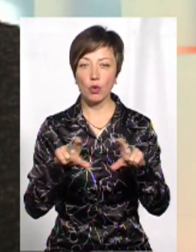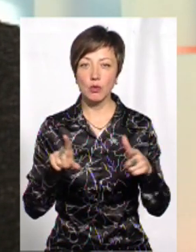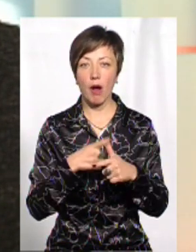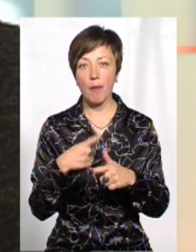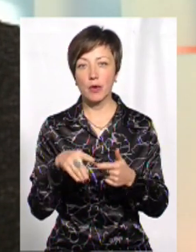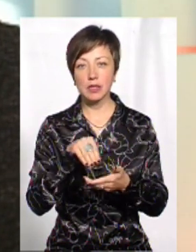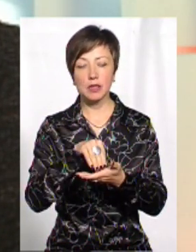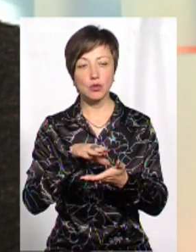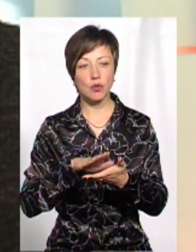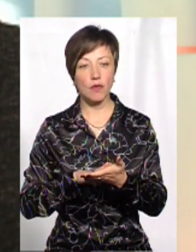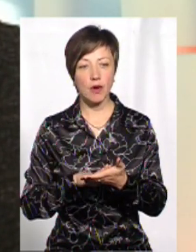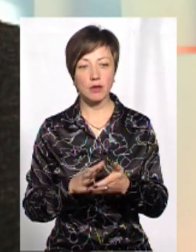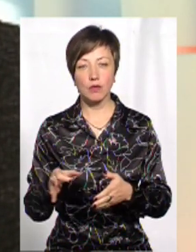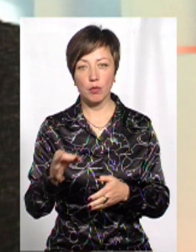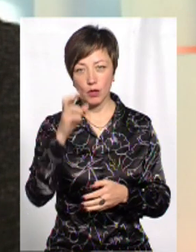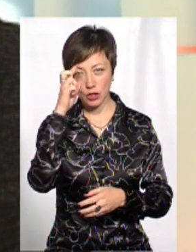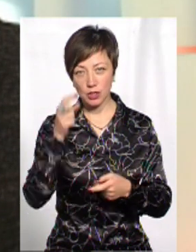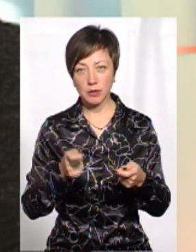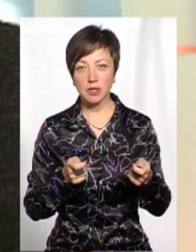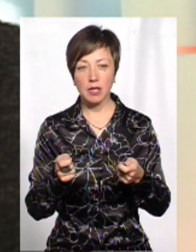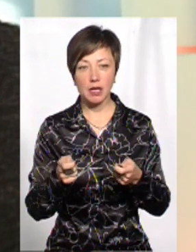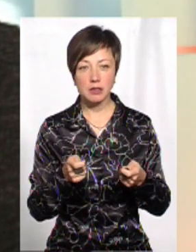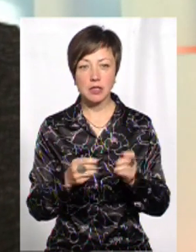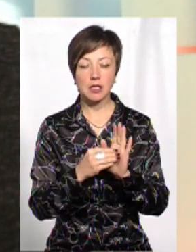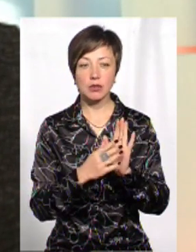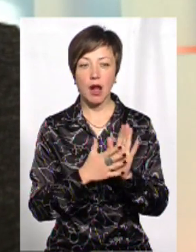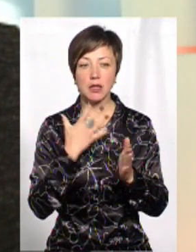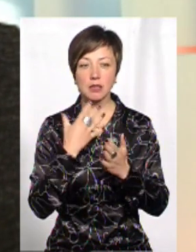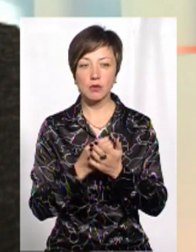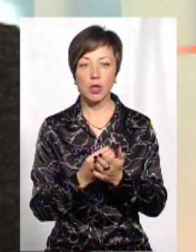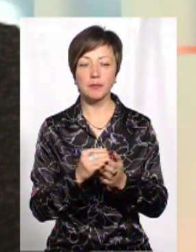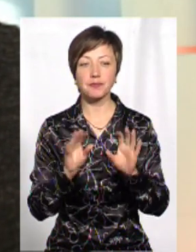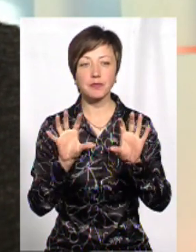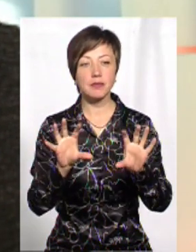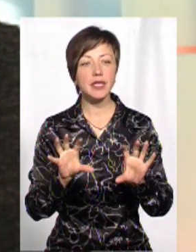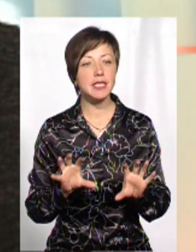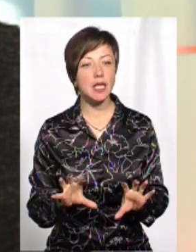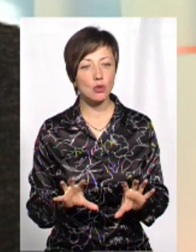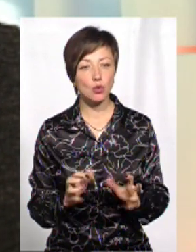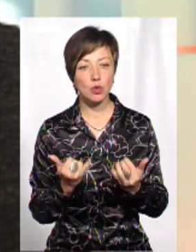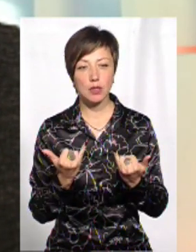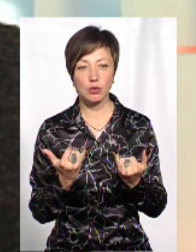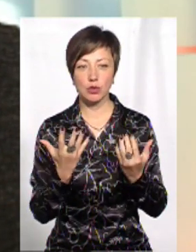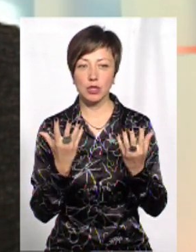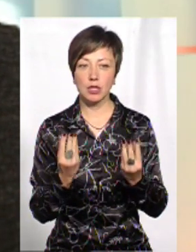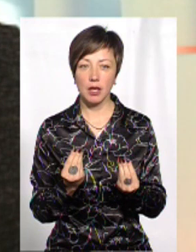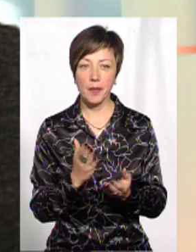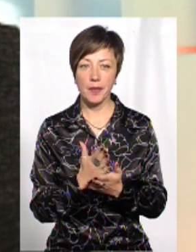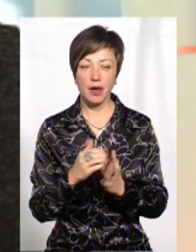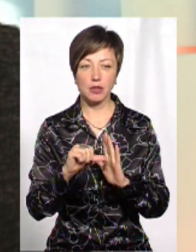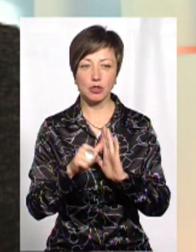хто зареєструвалися в облдержадміністрації, зареєстрували свої статути, то на сьогоднішній день ми маємо